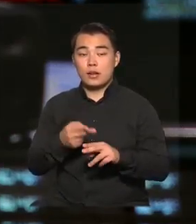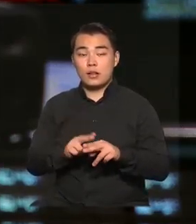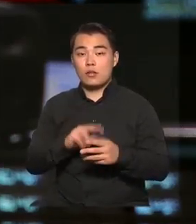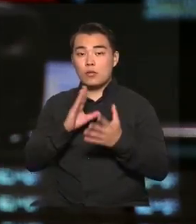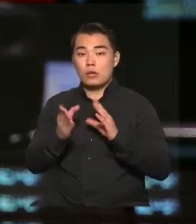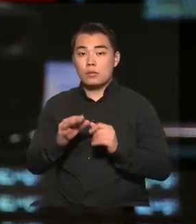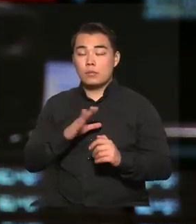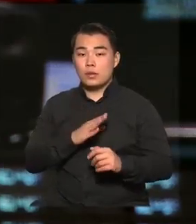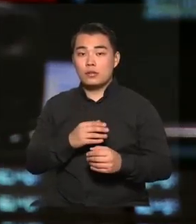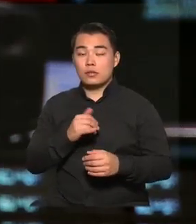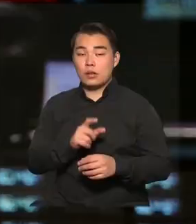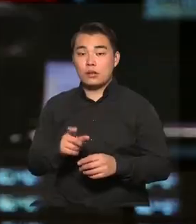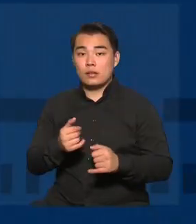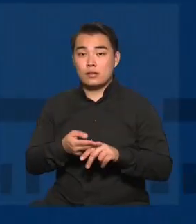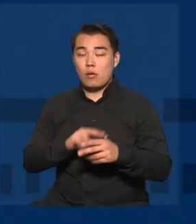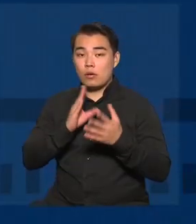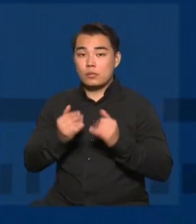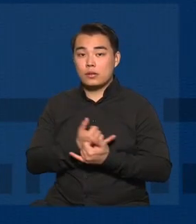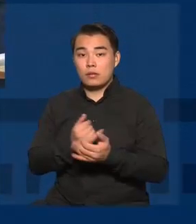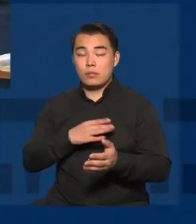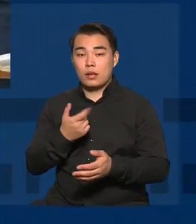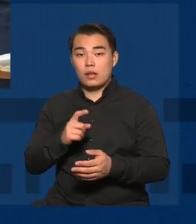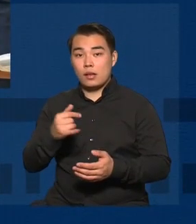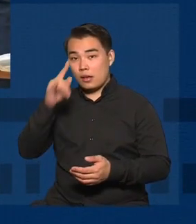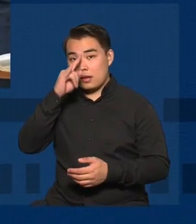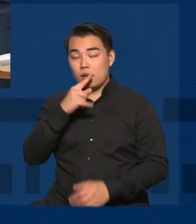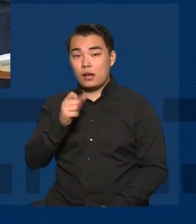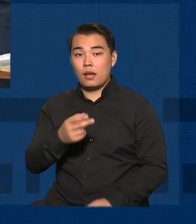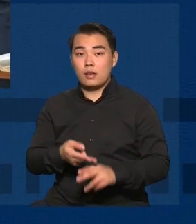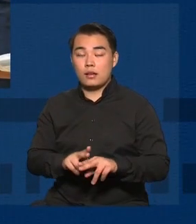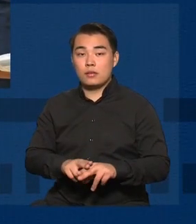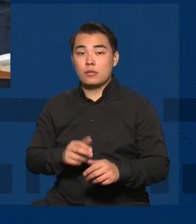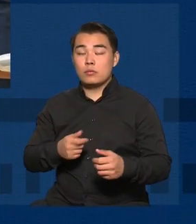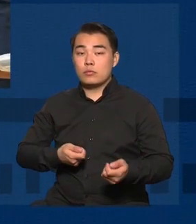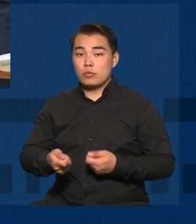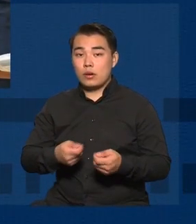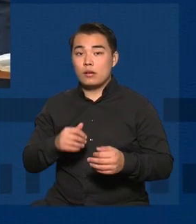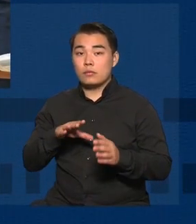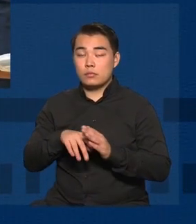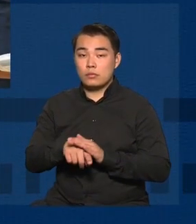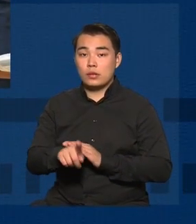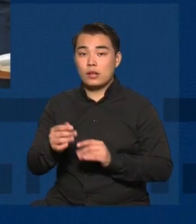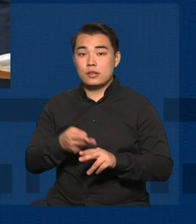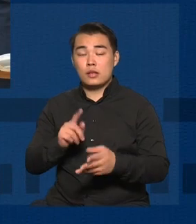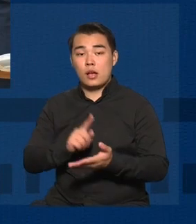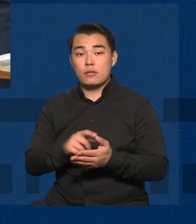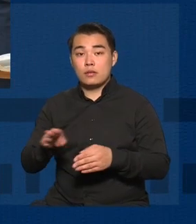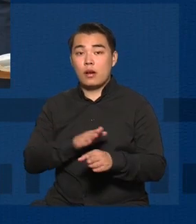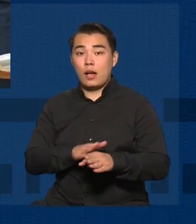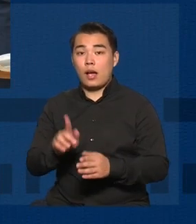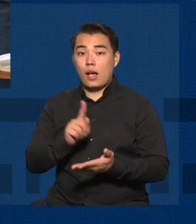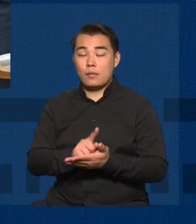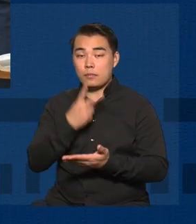бейнетінен құтылды. Бүгін президент қабылдауында болған Қазақ газ компаниясының төрағасы ішкі сыртқы нарықтағы міндеттемелерді толық